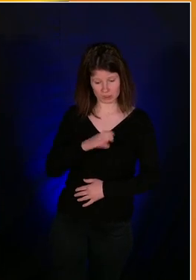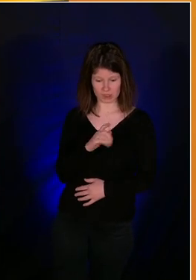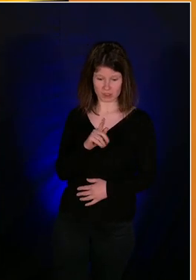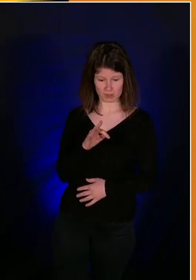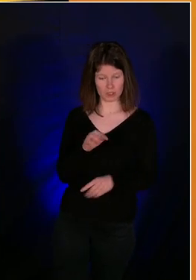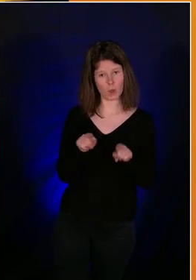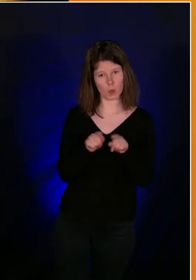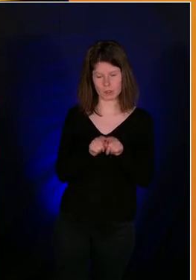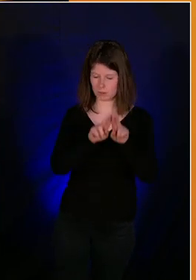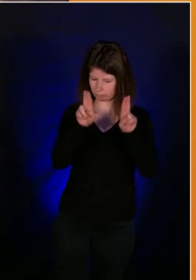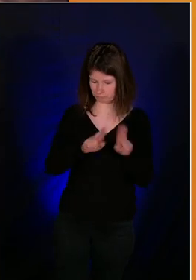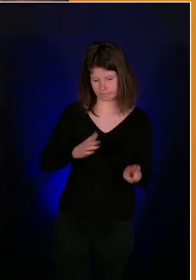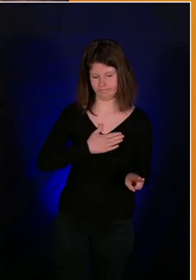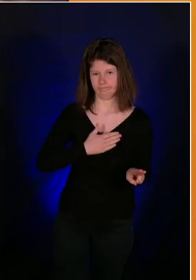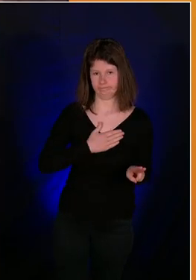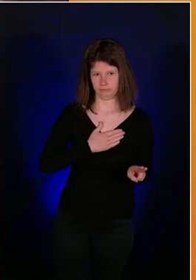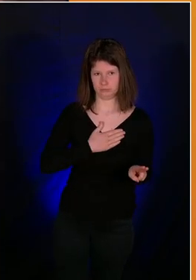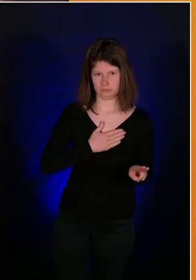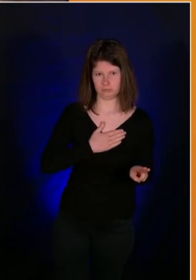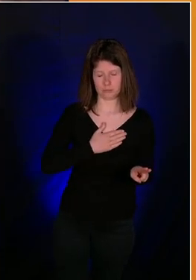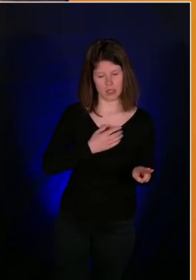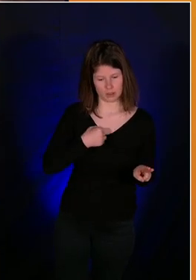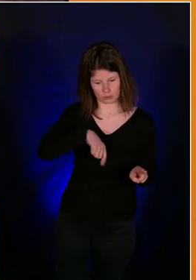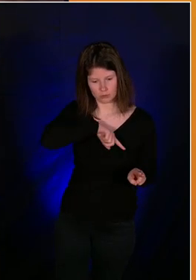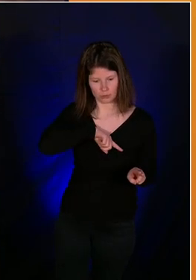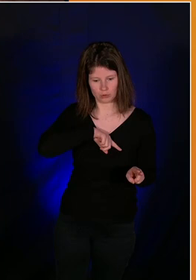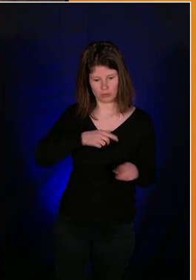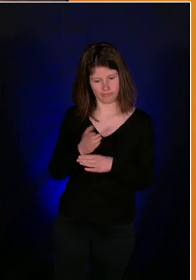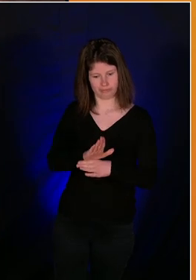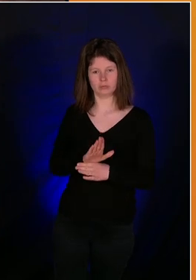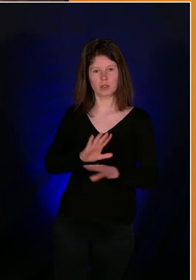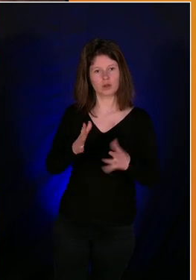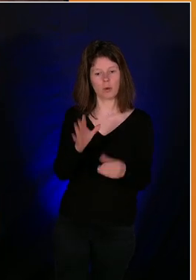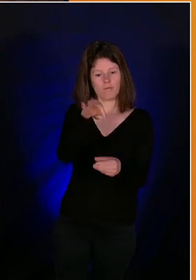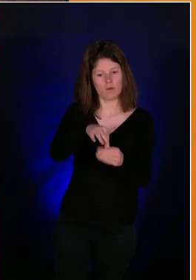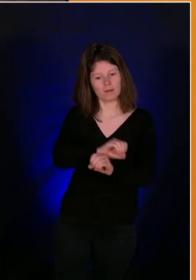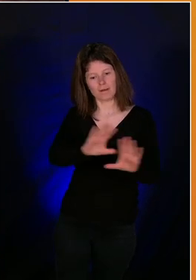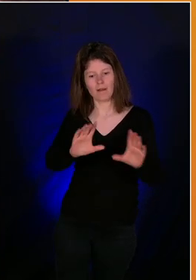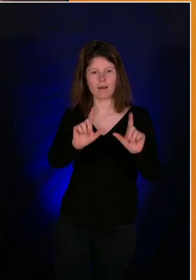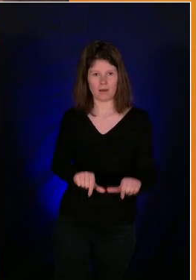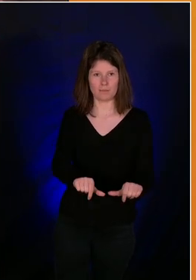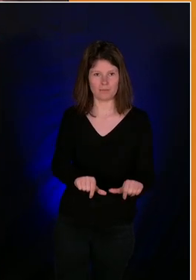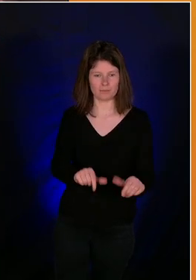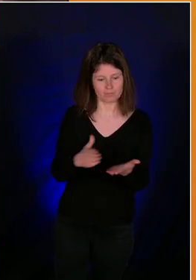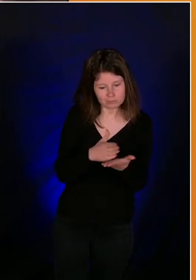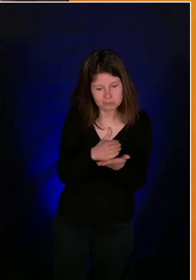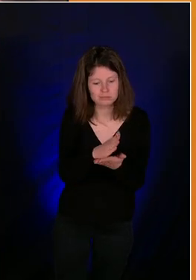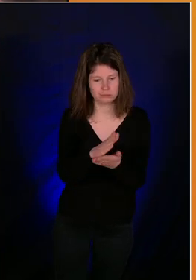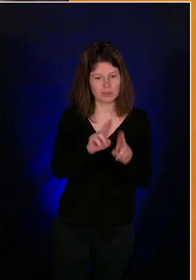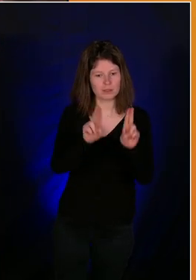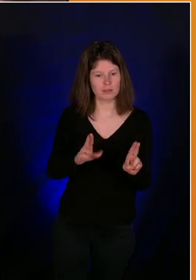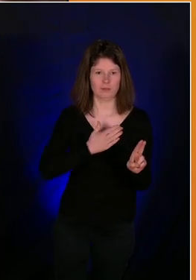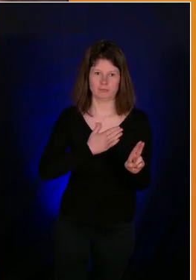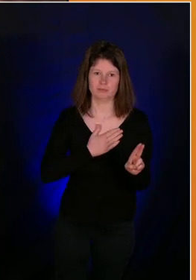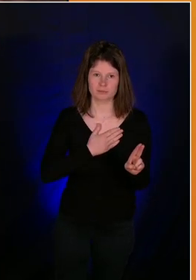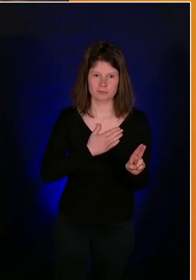dans des votes clairs avec nos affiliations internationales qui sont rappelées et qui permettent que la CGT, elle s'investisse dans